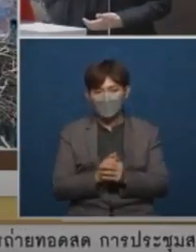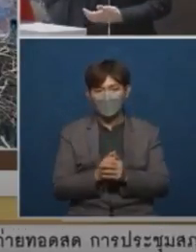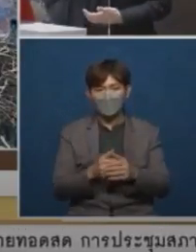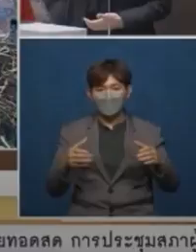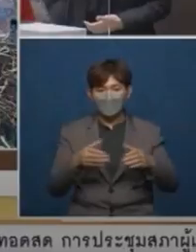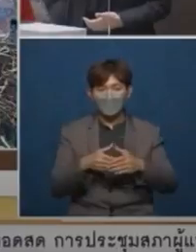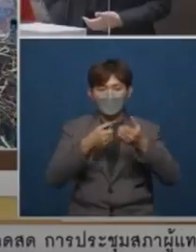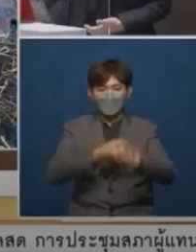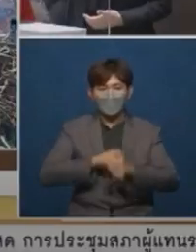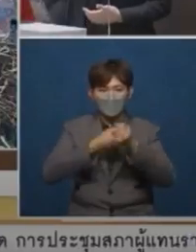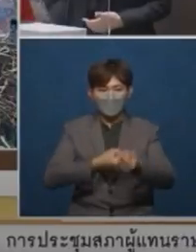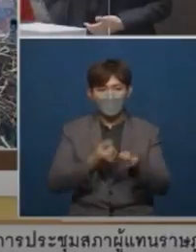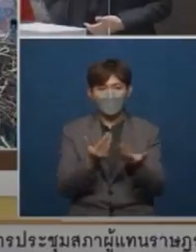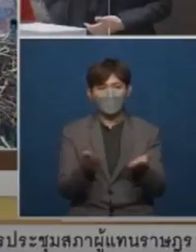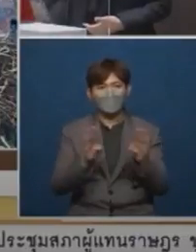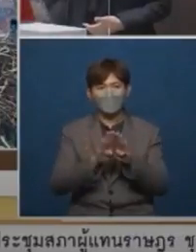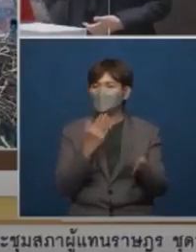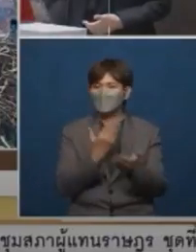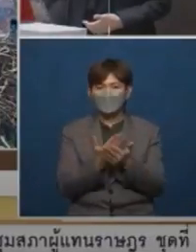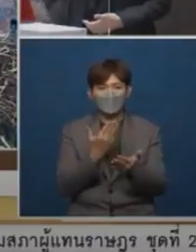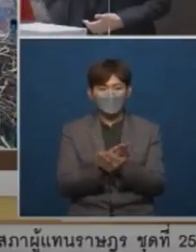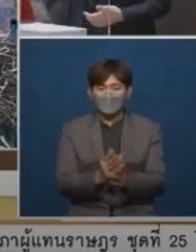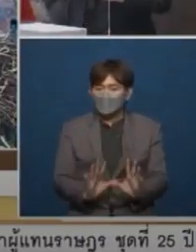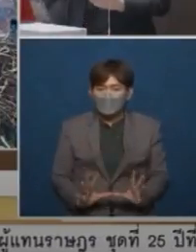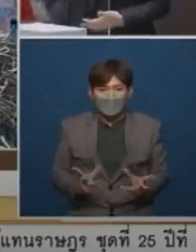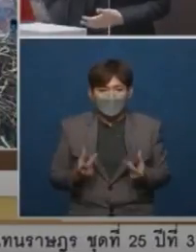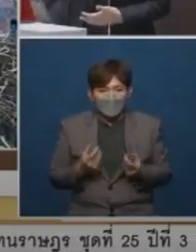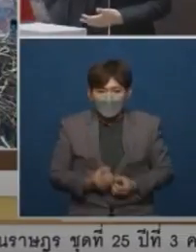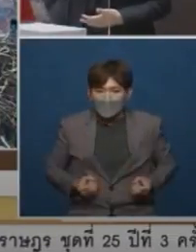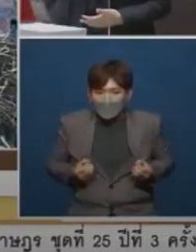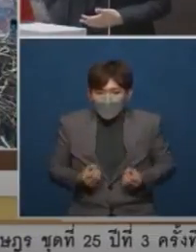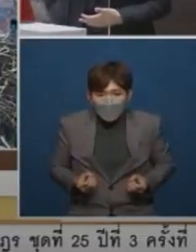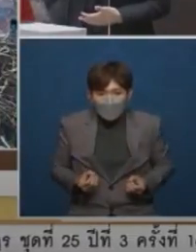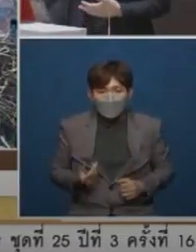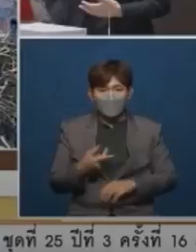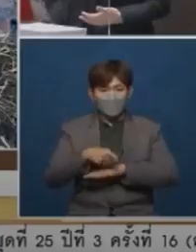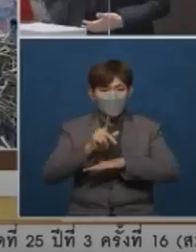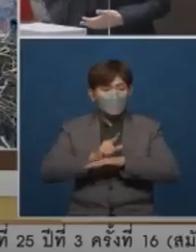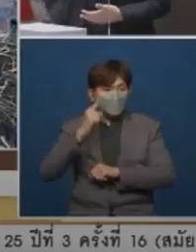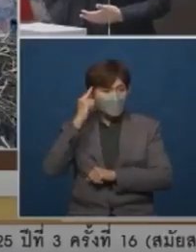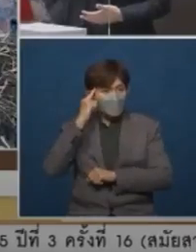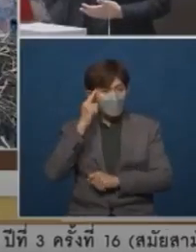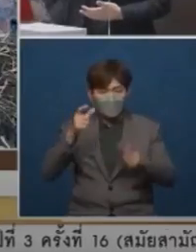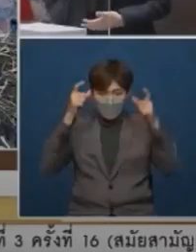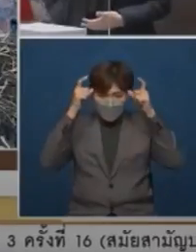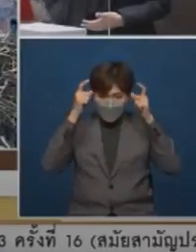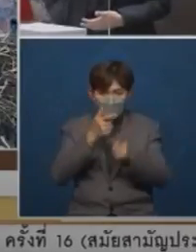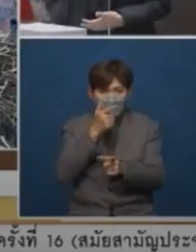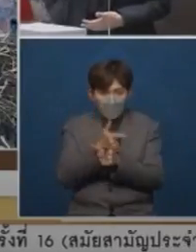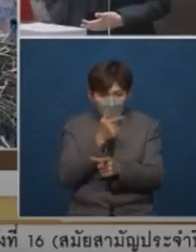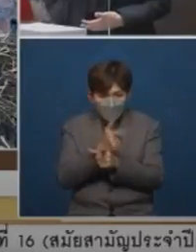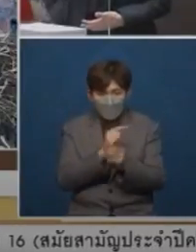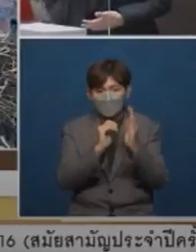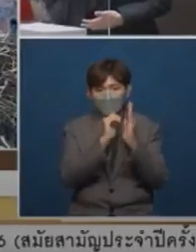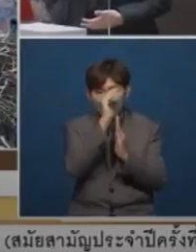อบครัวถึงขั้นสิ้นเนื้อประดาตัวท่านประธานคงทราบดีว่าผู้เลี้ยงวัวในชนบทภาคเหนือภาคอีส